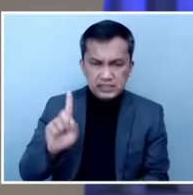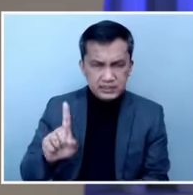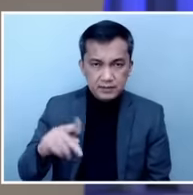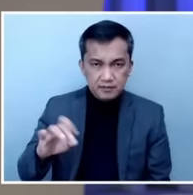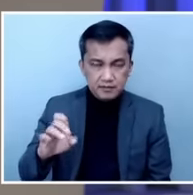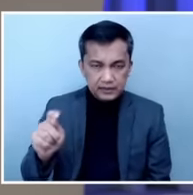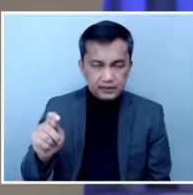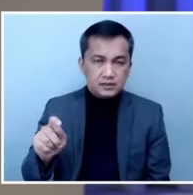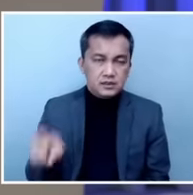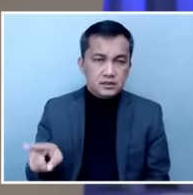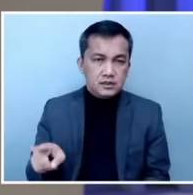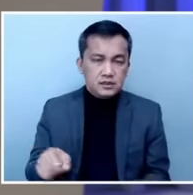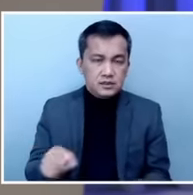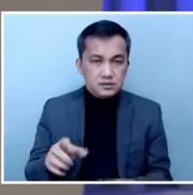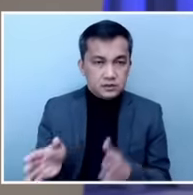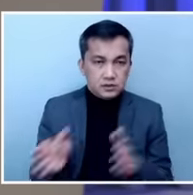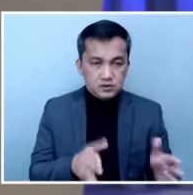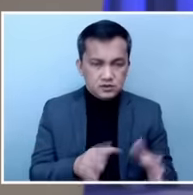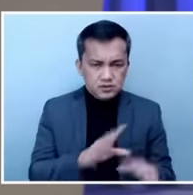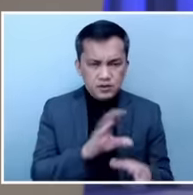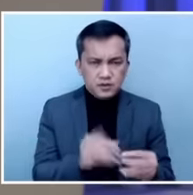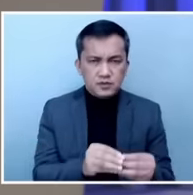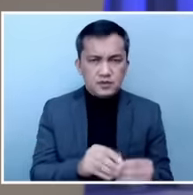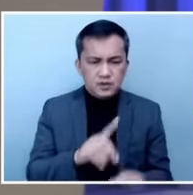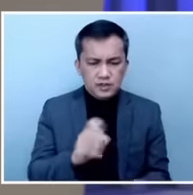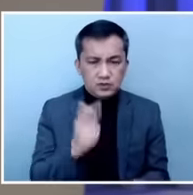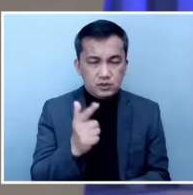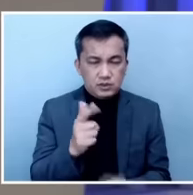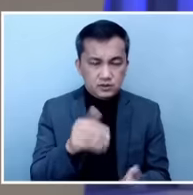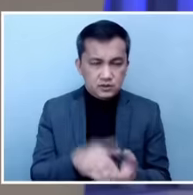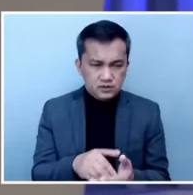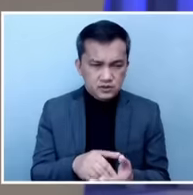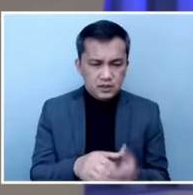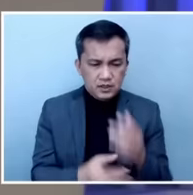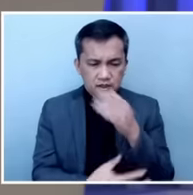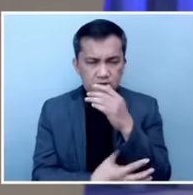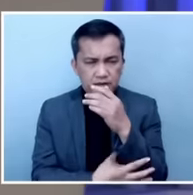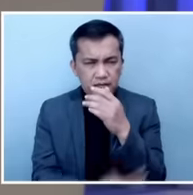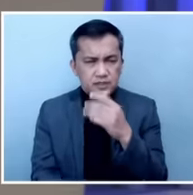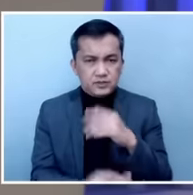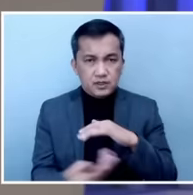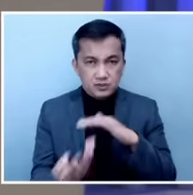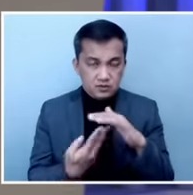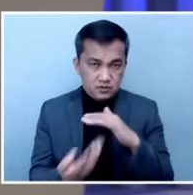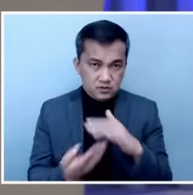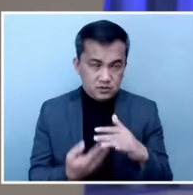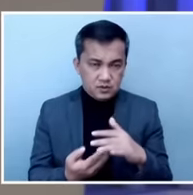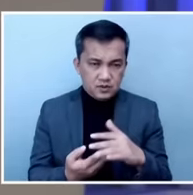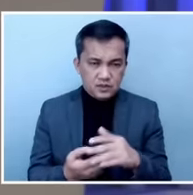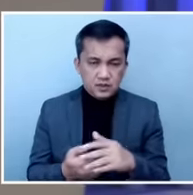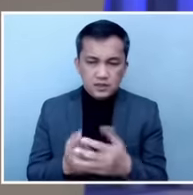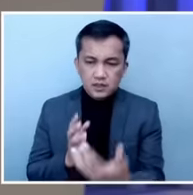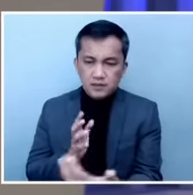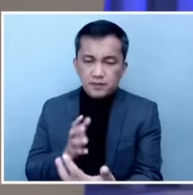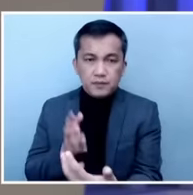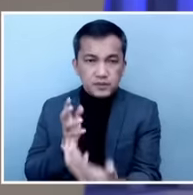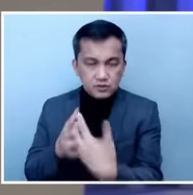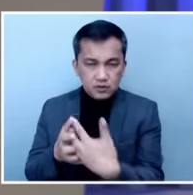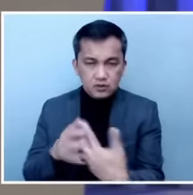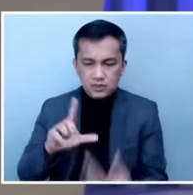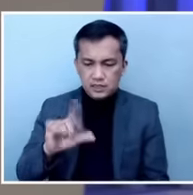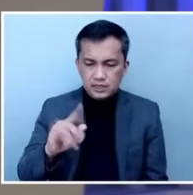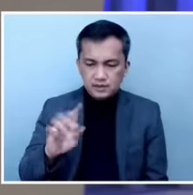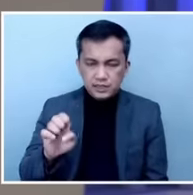Samantala, umaabot pa lang sa mahigit 120,000 na may hirap na consumer ang pasok sa lifeline